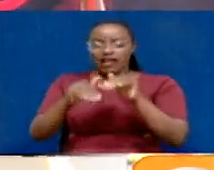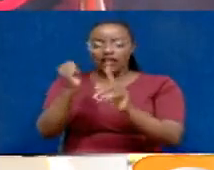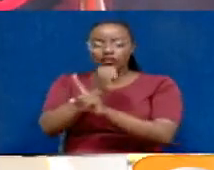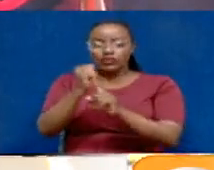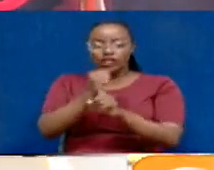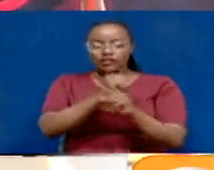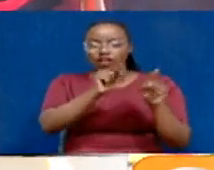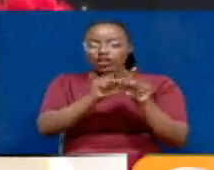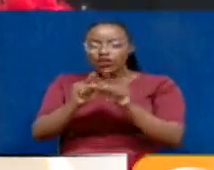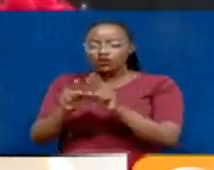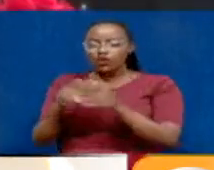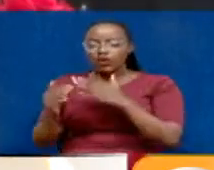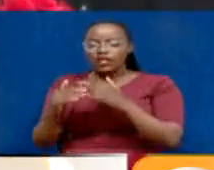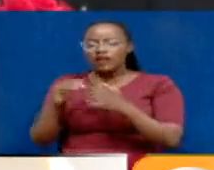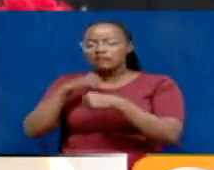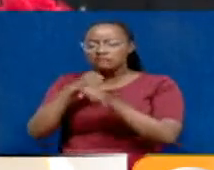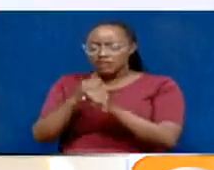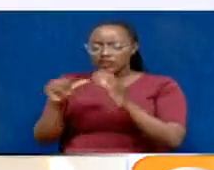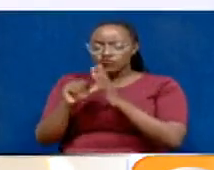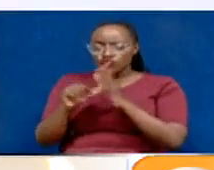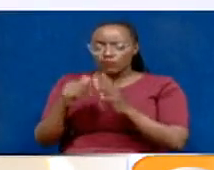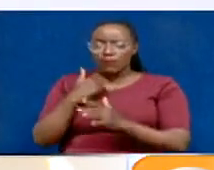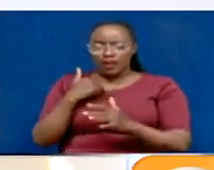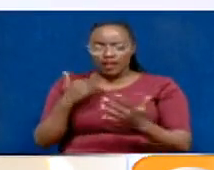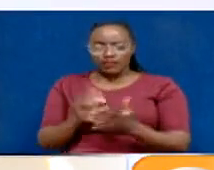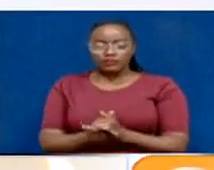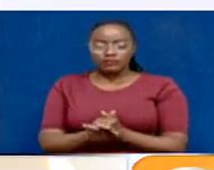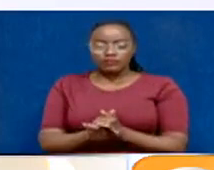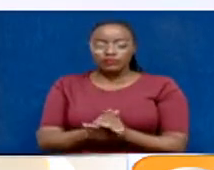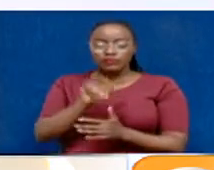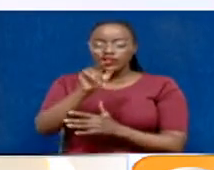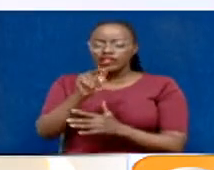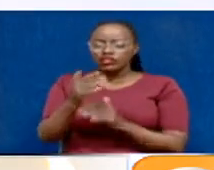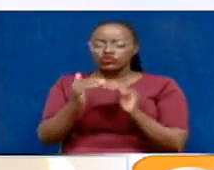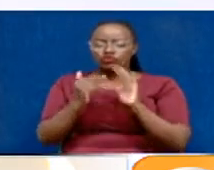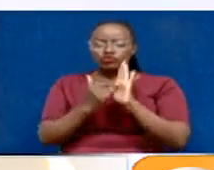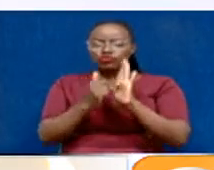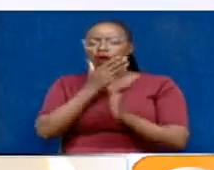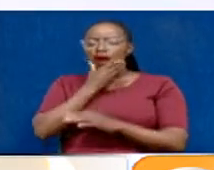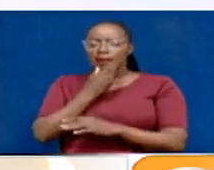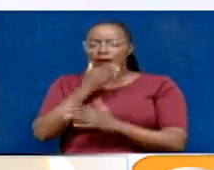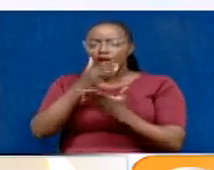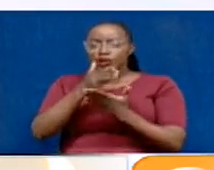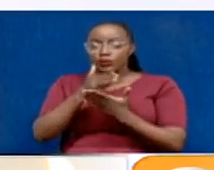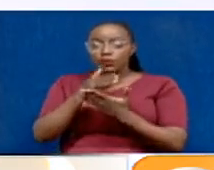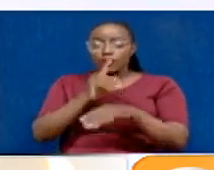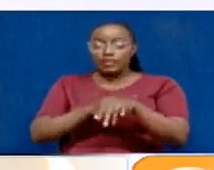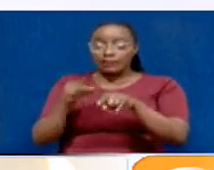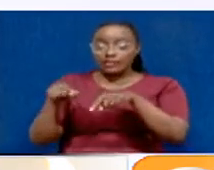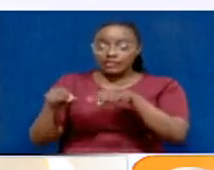2007, nusra zilitumbukiza taifa mashakani. How do you measure a man under whose